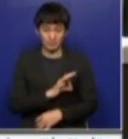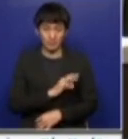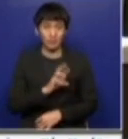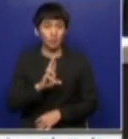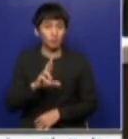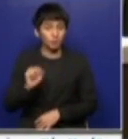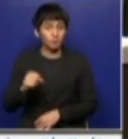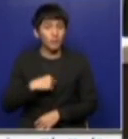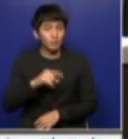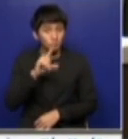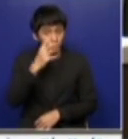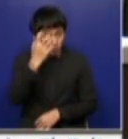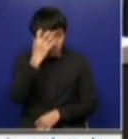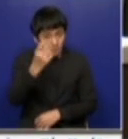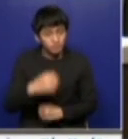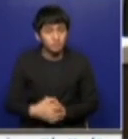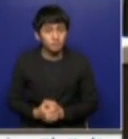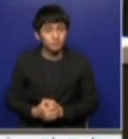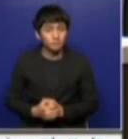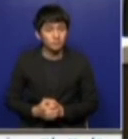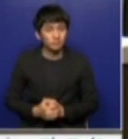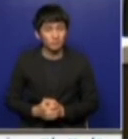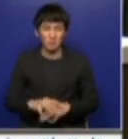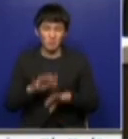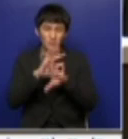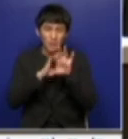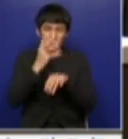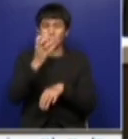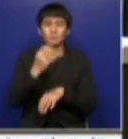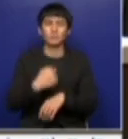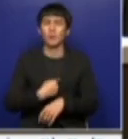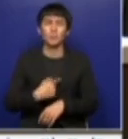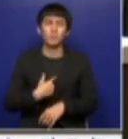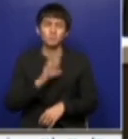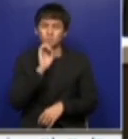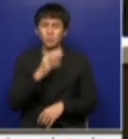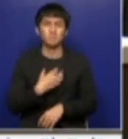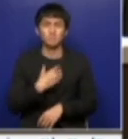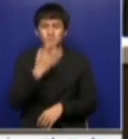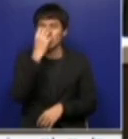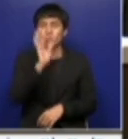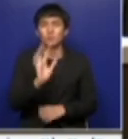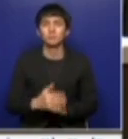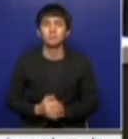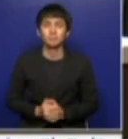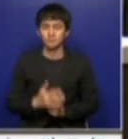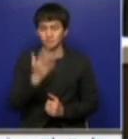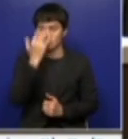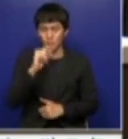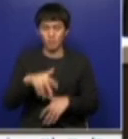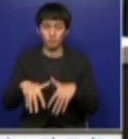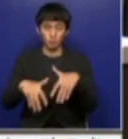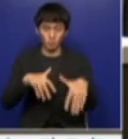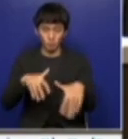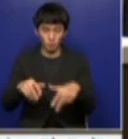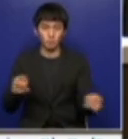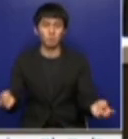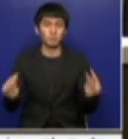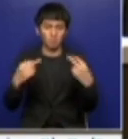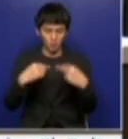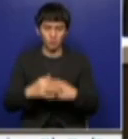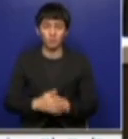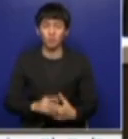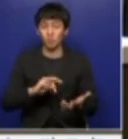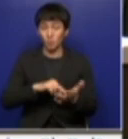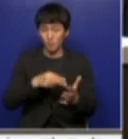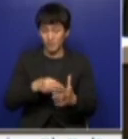ไหมครับท่านประธานครับเสมือนโกรธนะครับแต่ผมบอกว่าผมไม่โกรธครับก็เพราะพี่น้องประชาชนคะมองอย่างนั้นไม่ได้ผิด